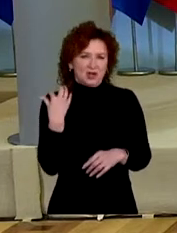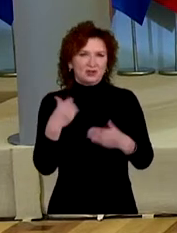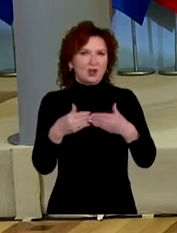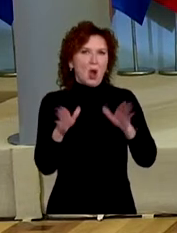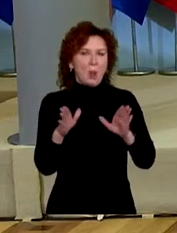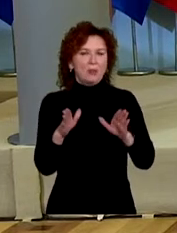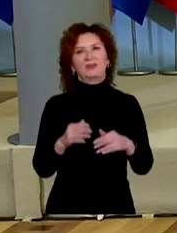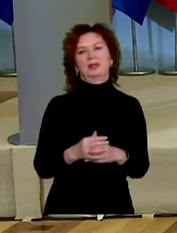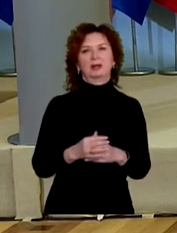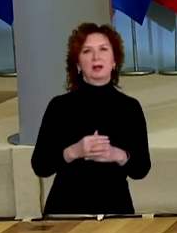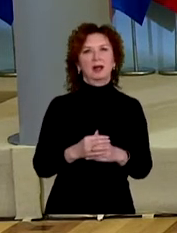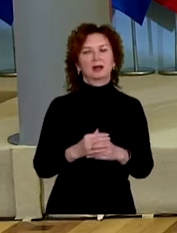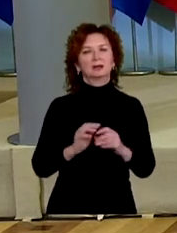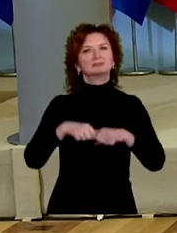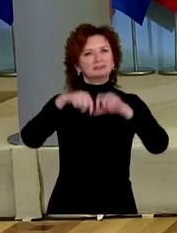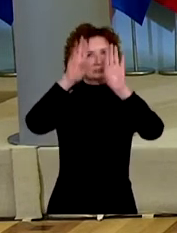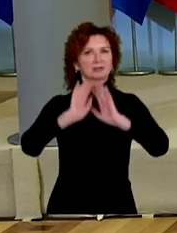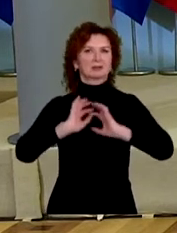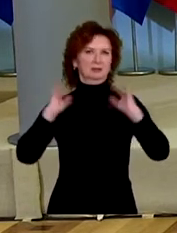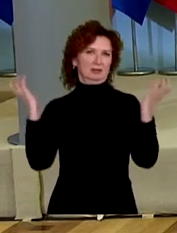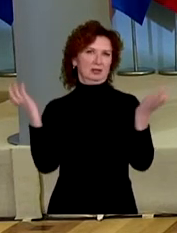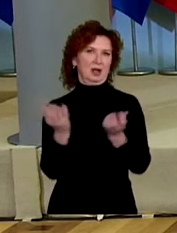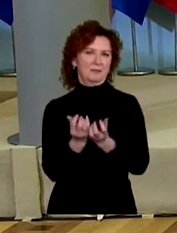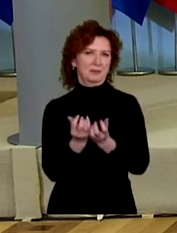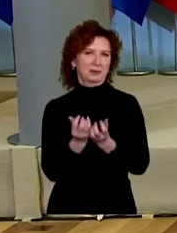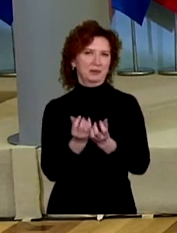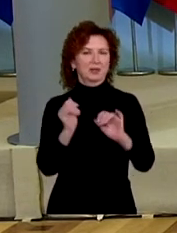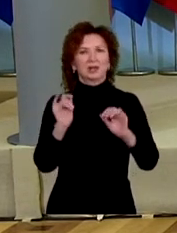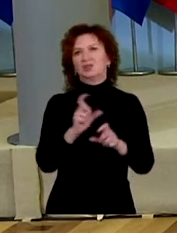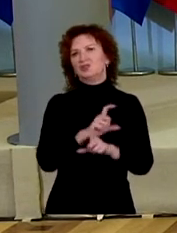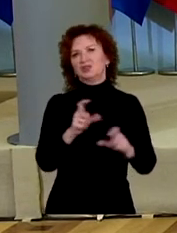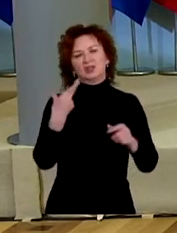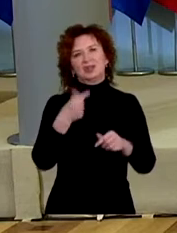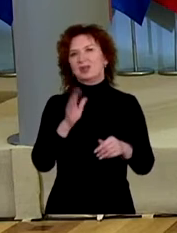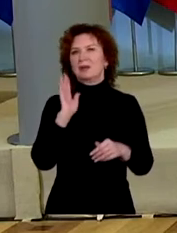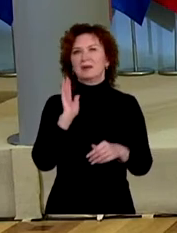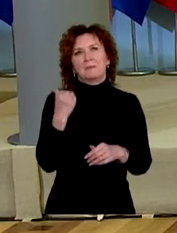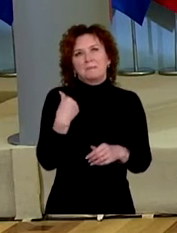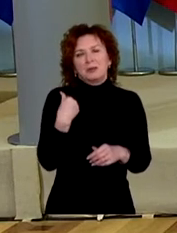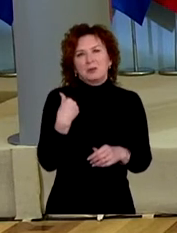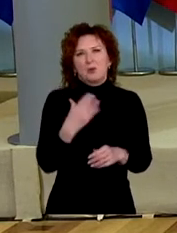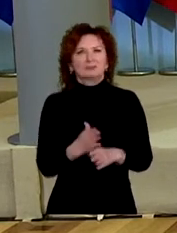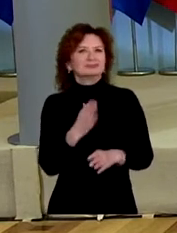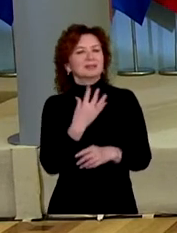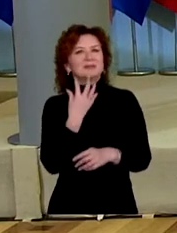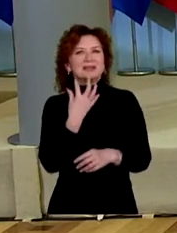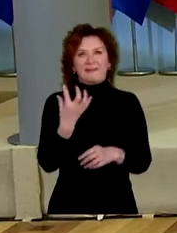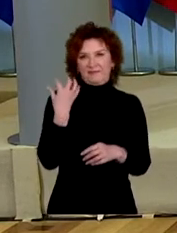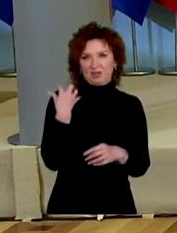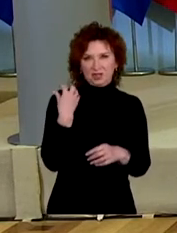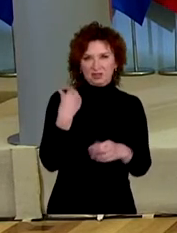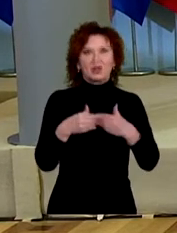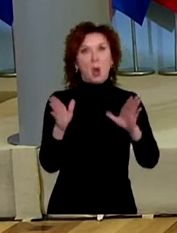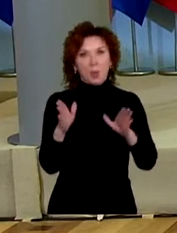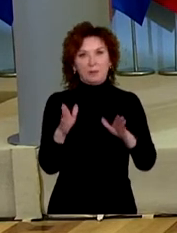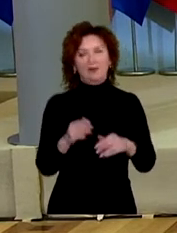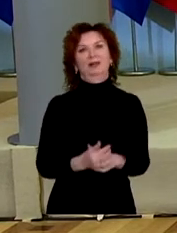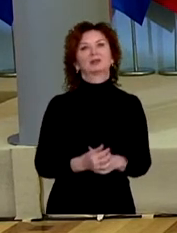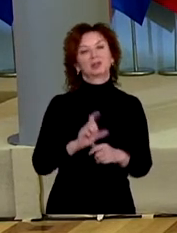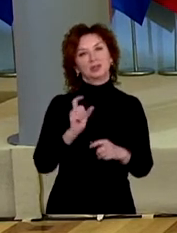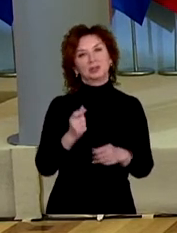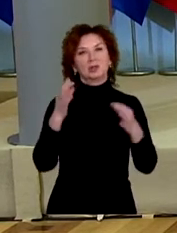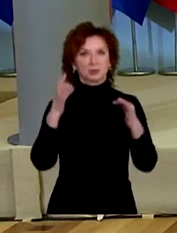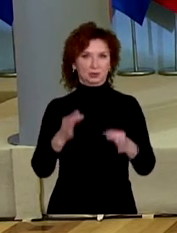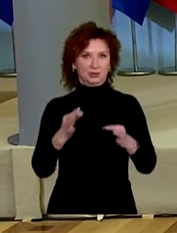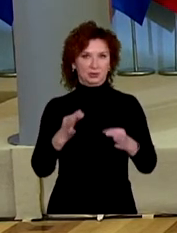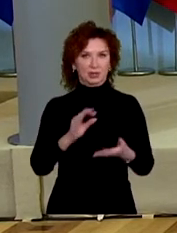jest państwa komentarz do tego? Czy ta decyzja nie była rzeczywiście przedwczesna, zwłaszcza w kontekście tego, co dziś minister Niedzielski pisze?